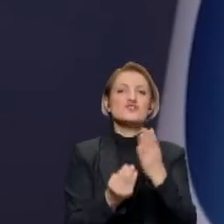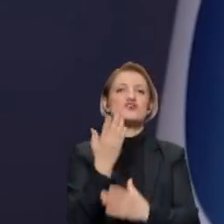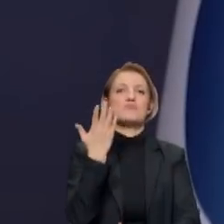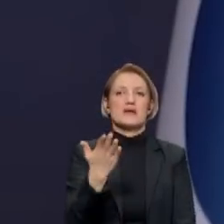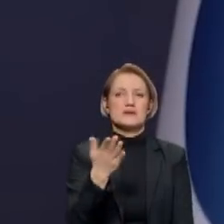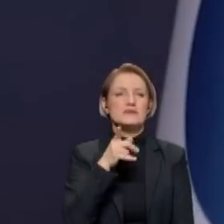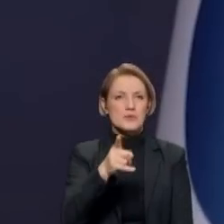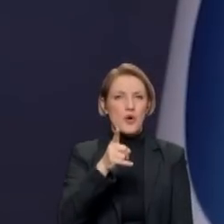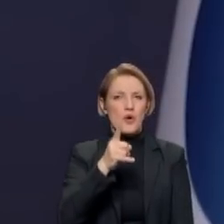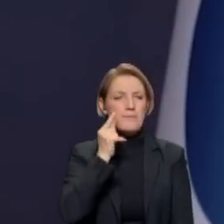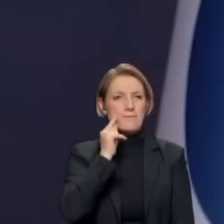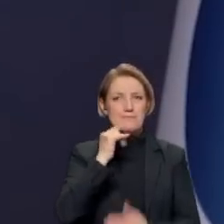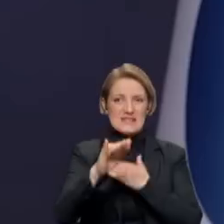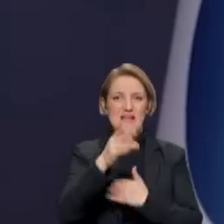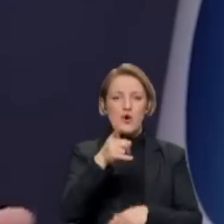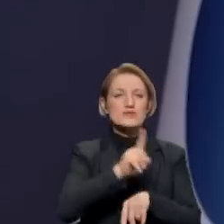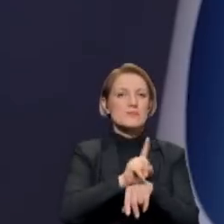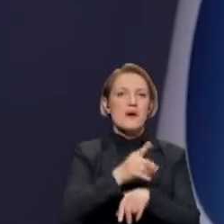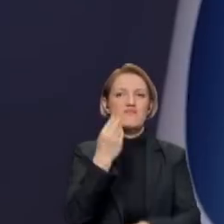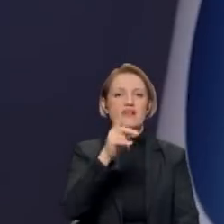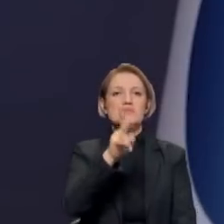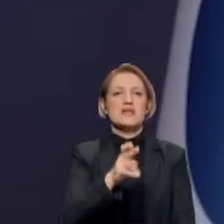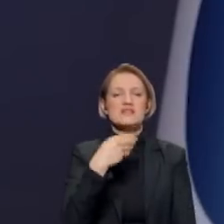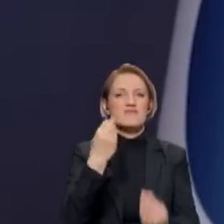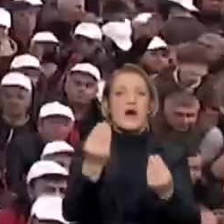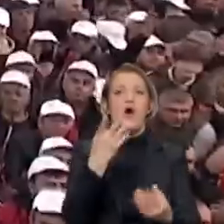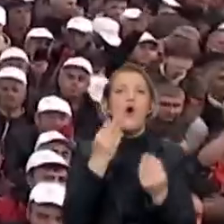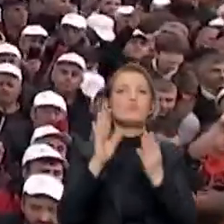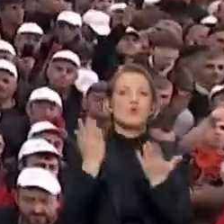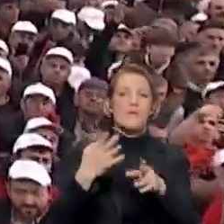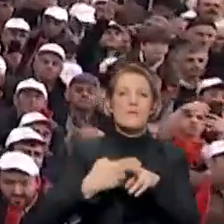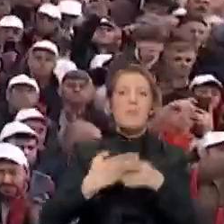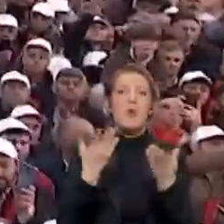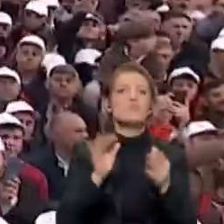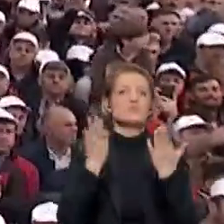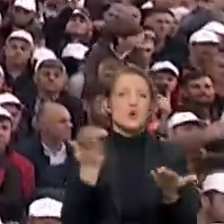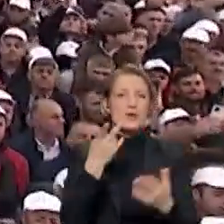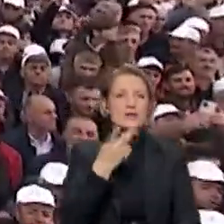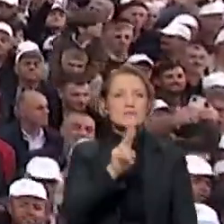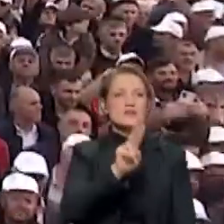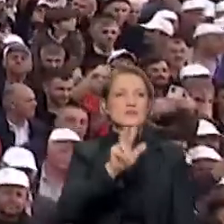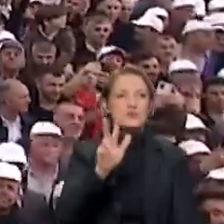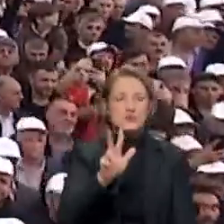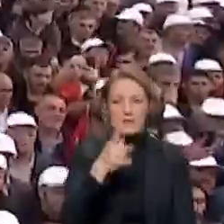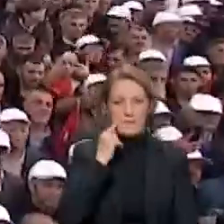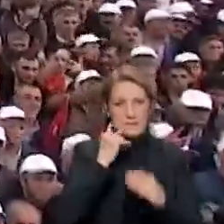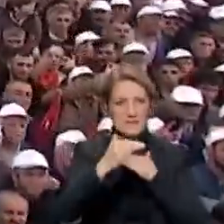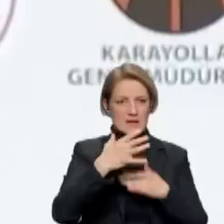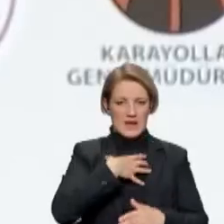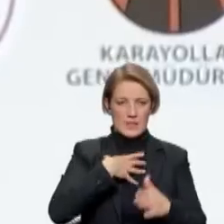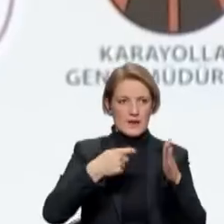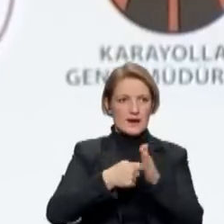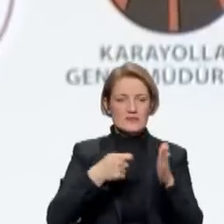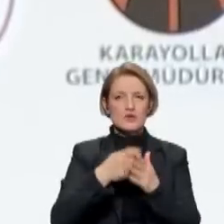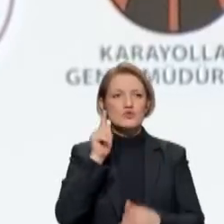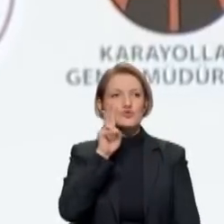O fırsatı millet size 2018'de verdi. Beceremediniz. Olmadı, olmuyor. 2023'te milletimizden kendi adımıza